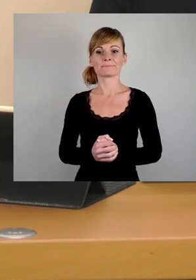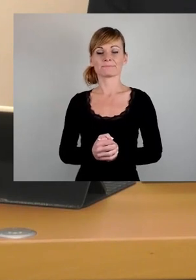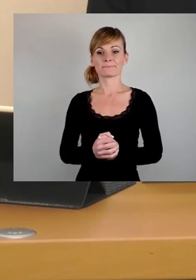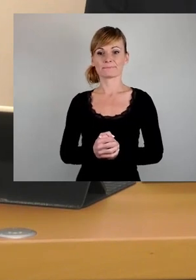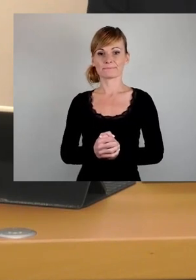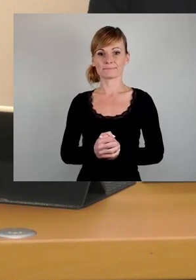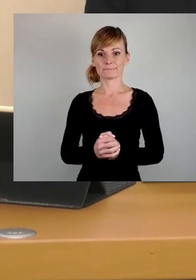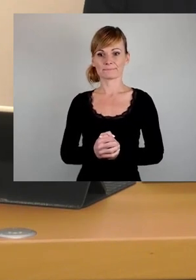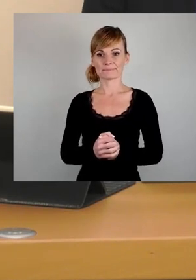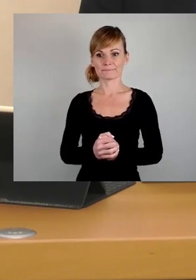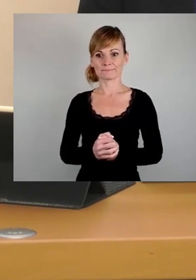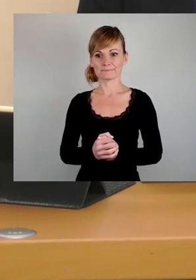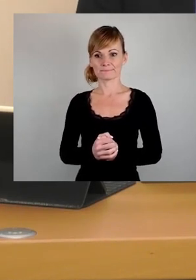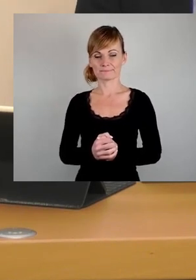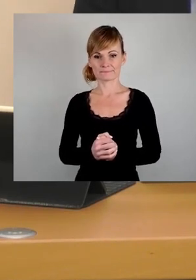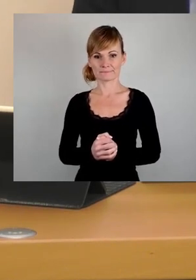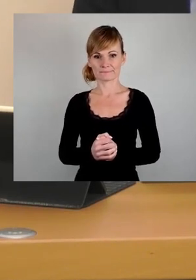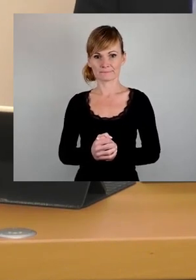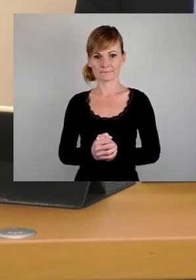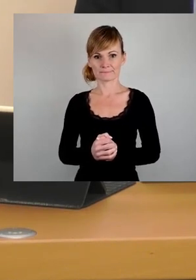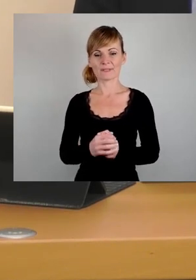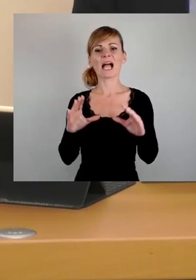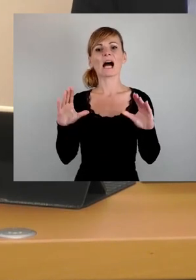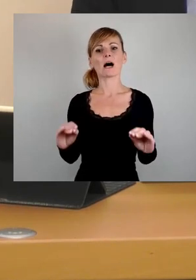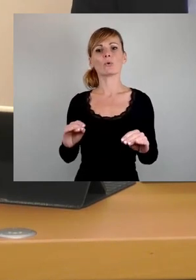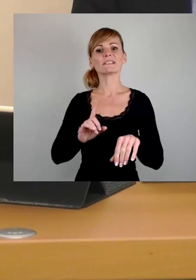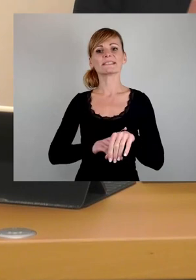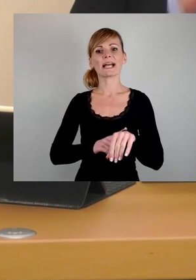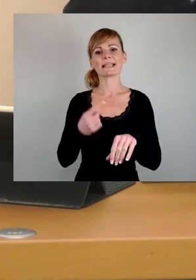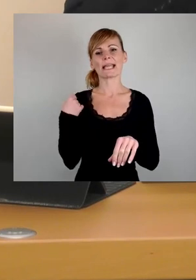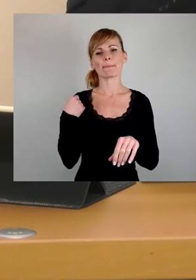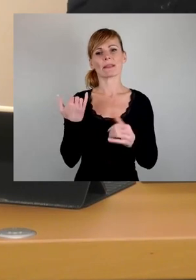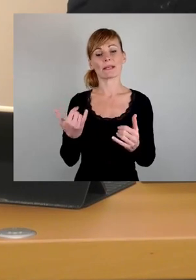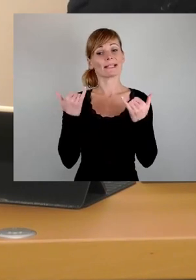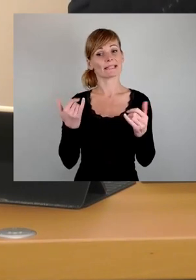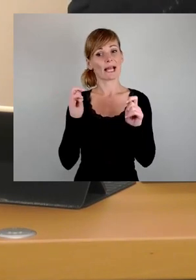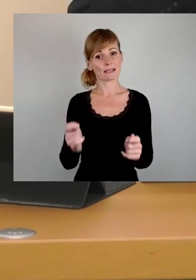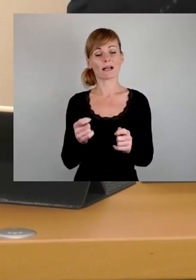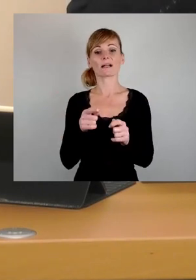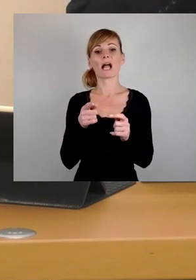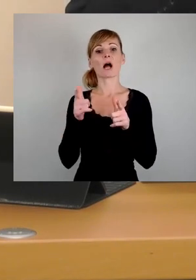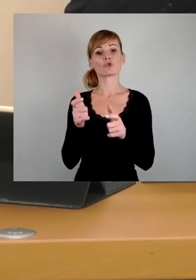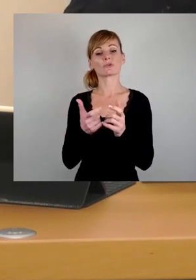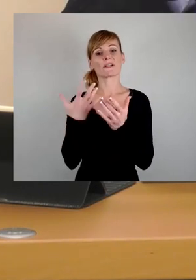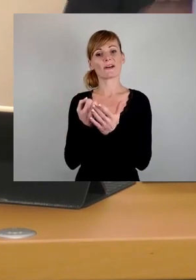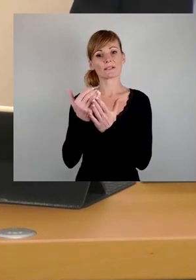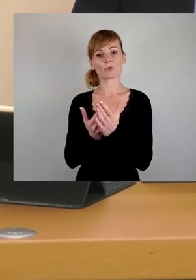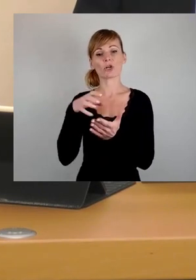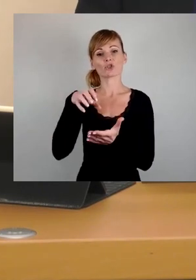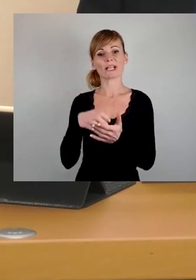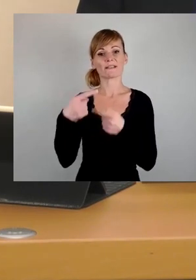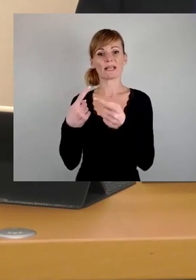Also ich beantrage jetzt nach der Auszeit, dass wir über die Fassung des Ausschusses Stadtentwicklung und Bau